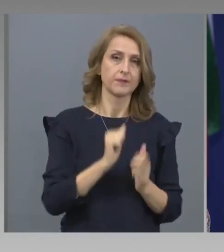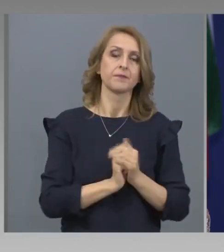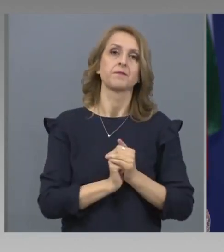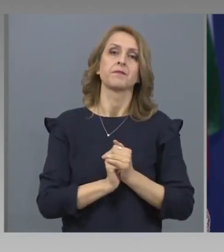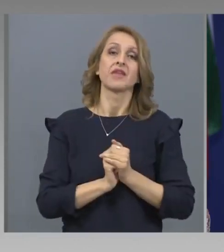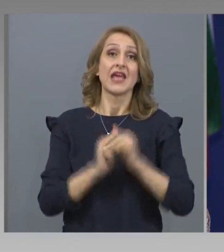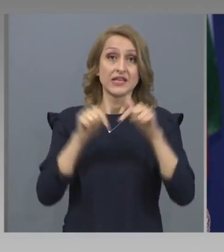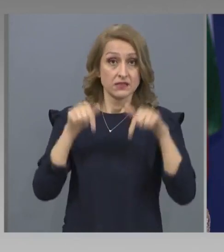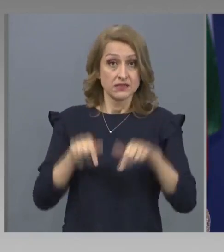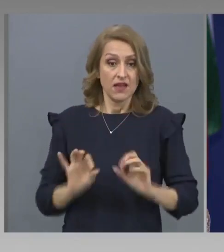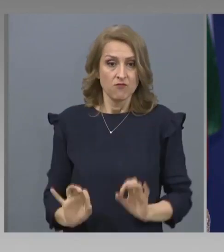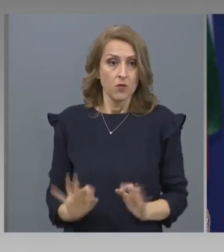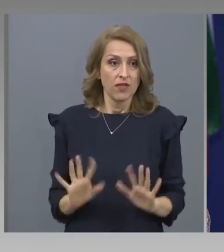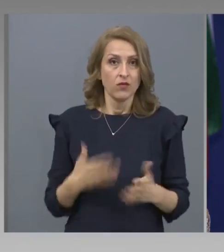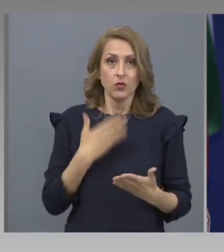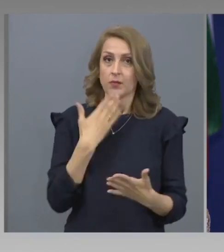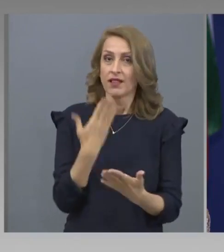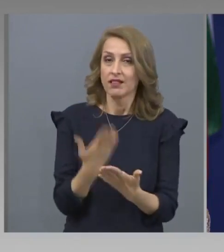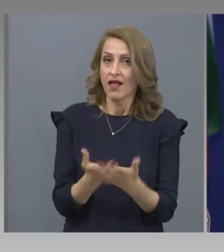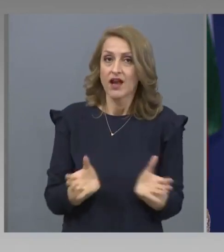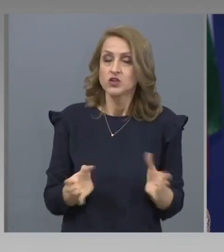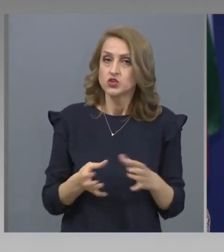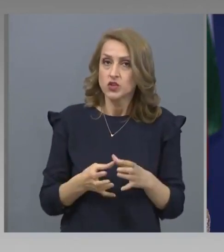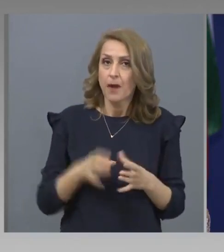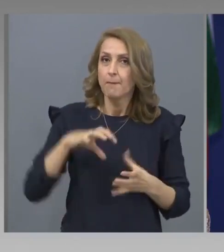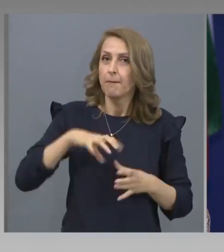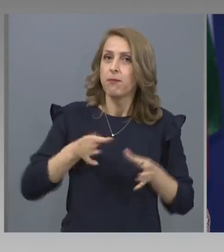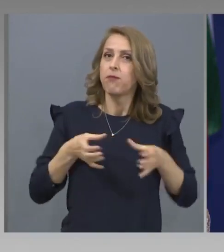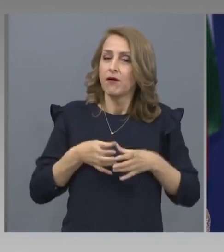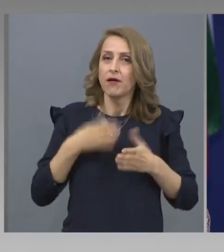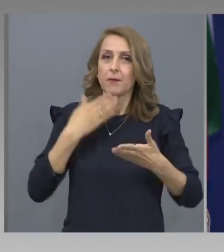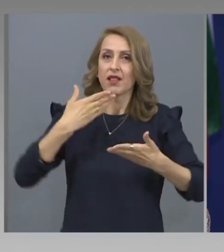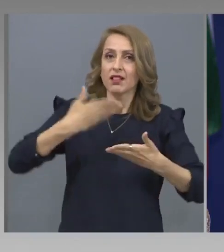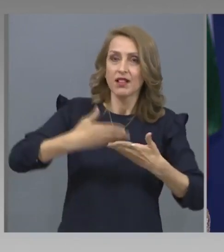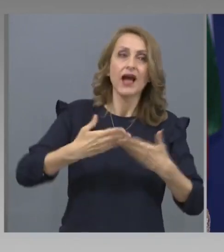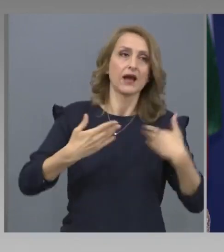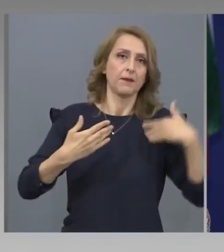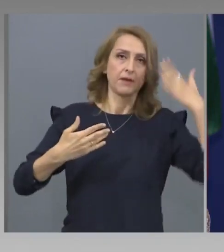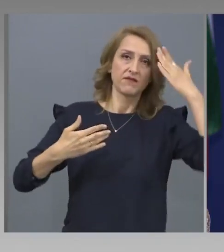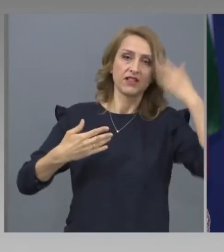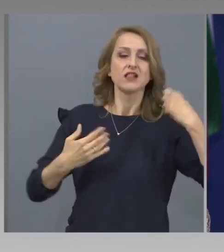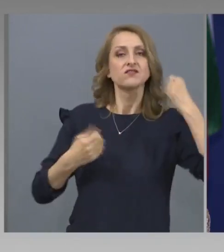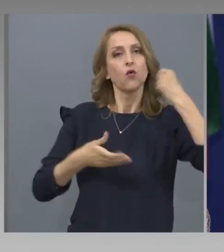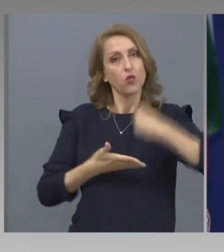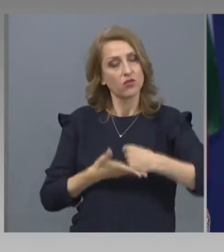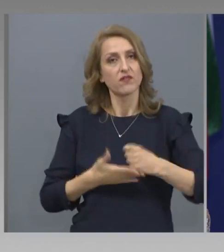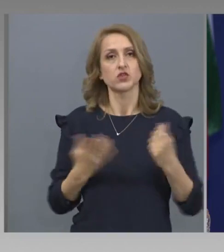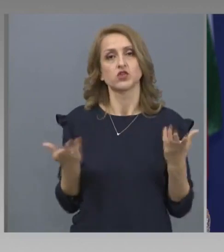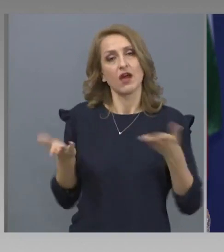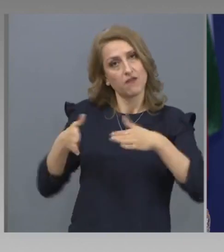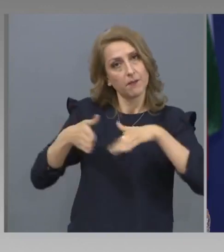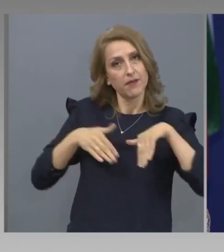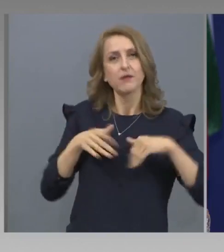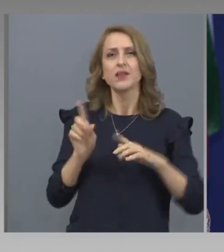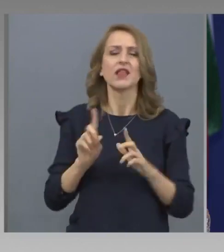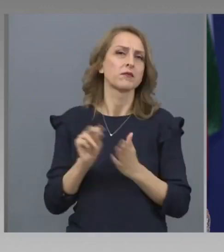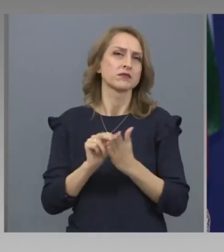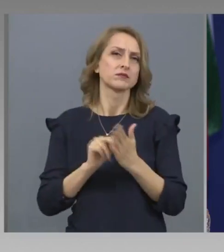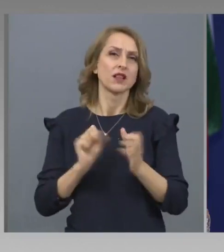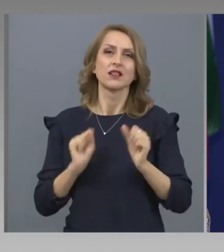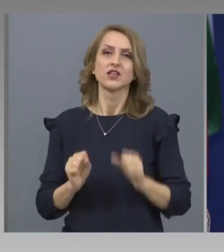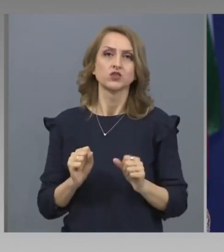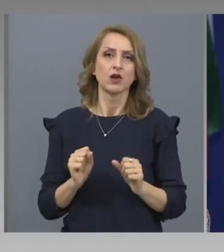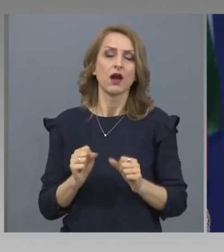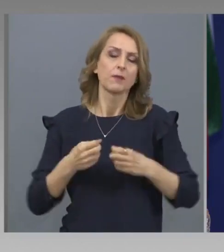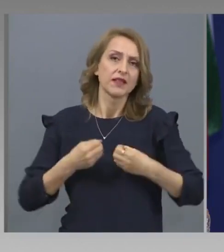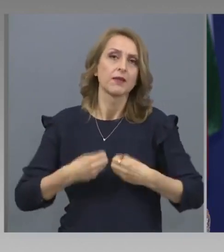което щаба предлага, утвърждава правителството и можем някой още да не чакаме, а да ги